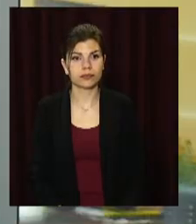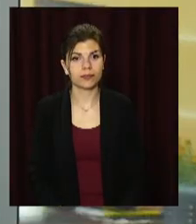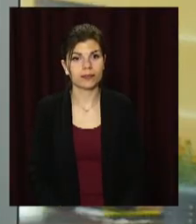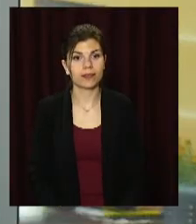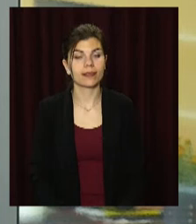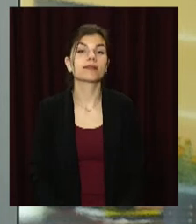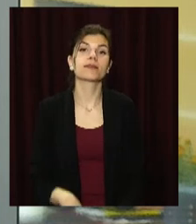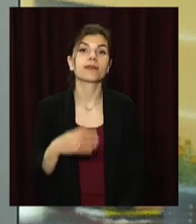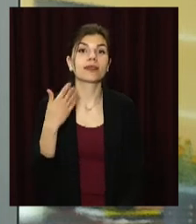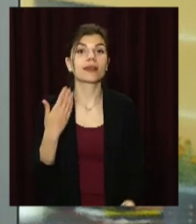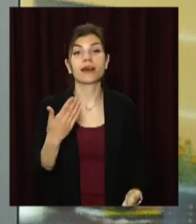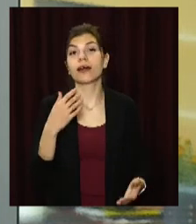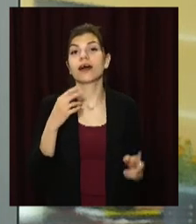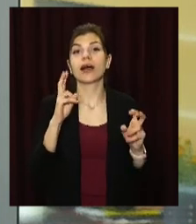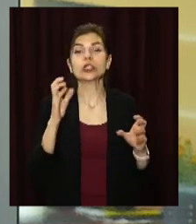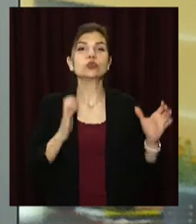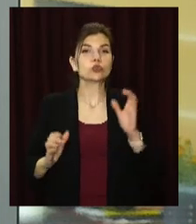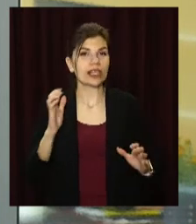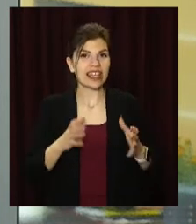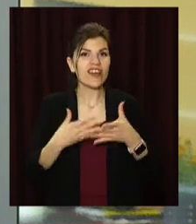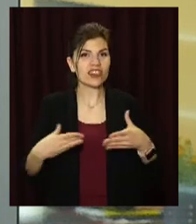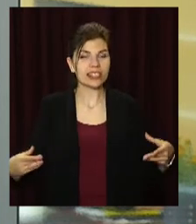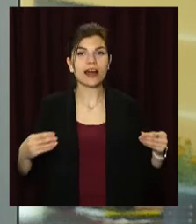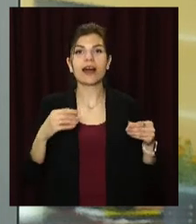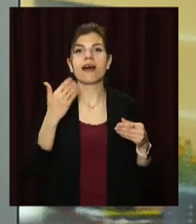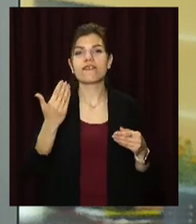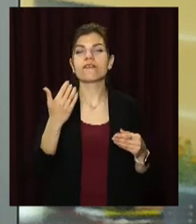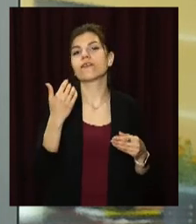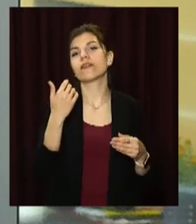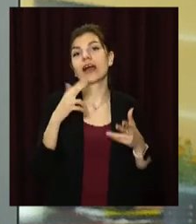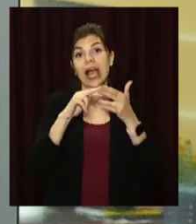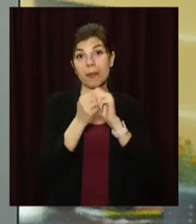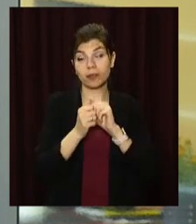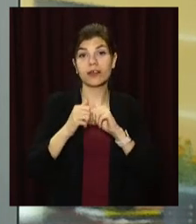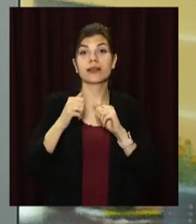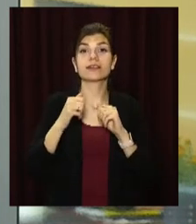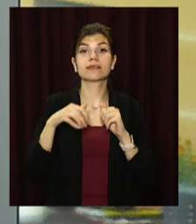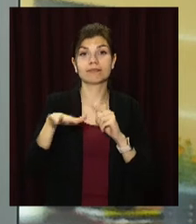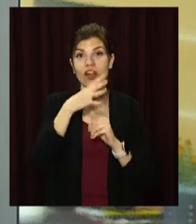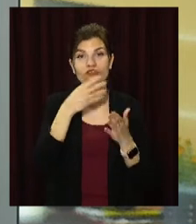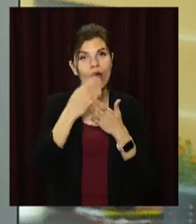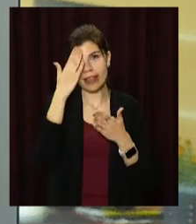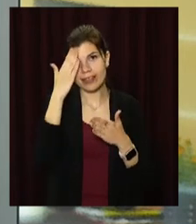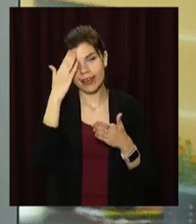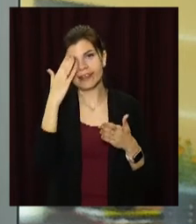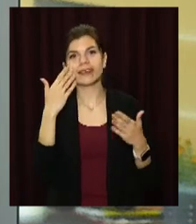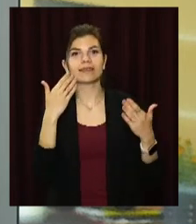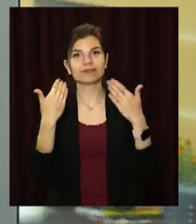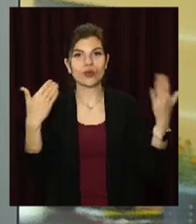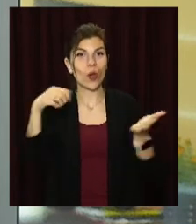Фінал фестивалю «Студентська весна 2021 пройшов у Кам'янському. Власні таланти на сцені